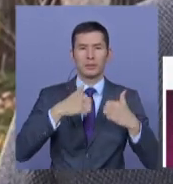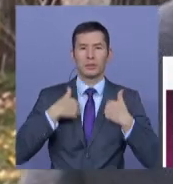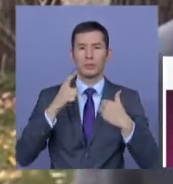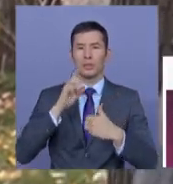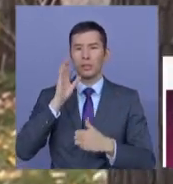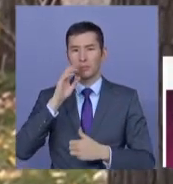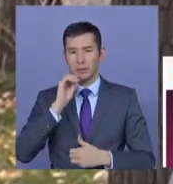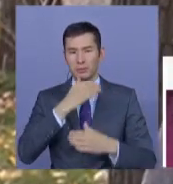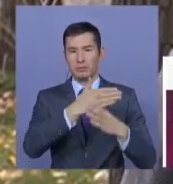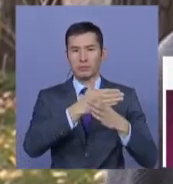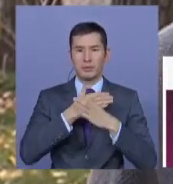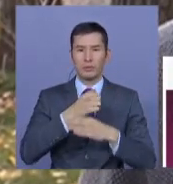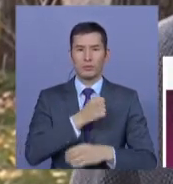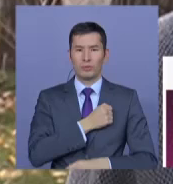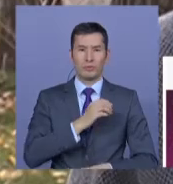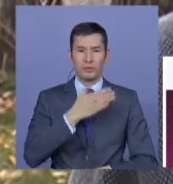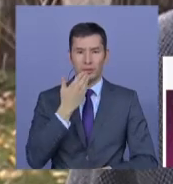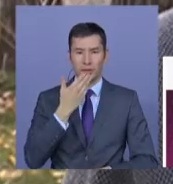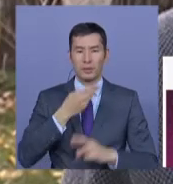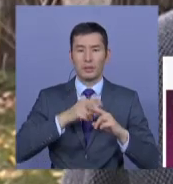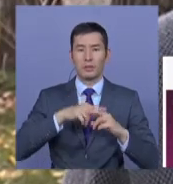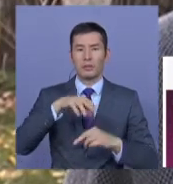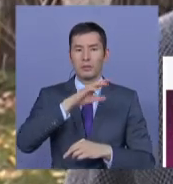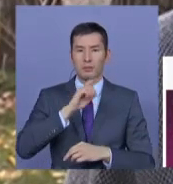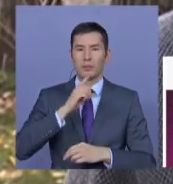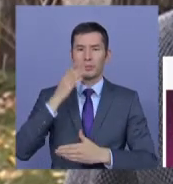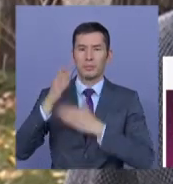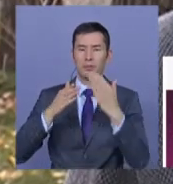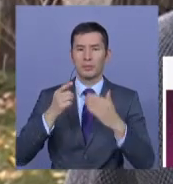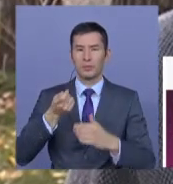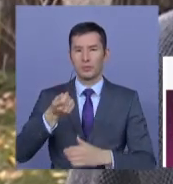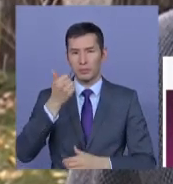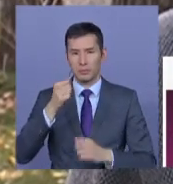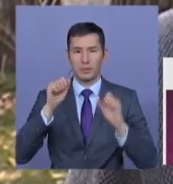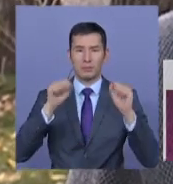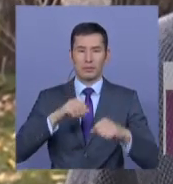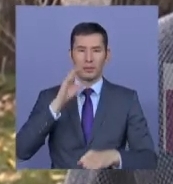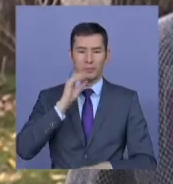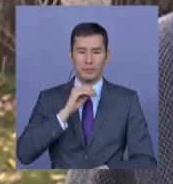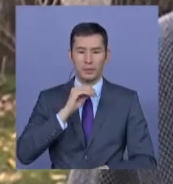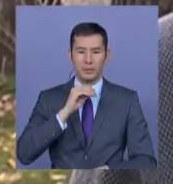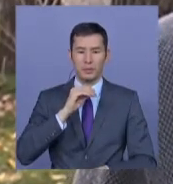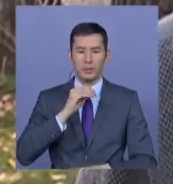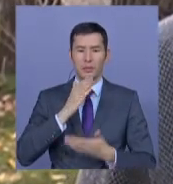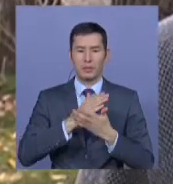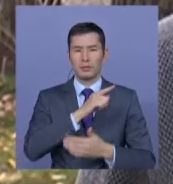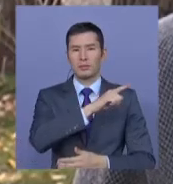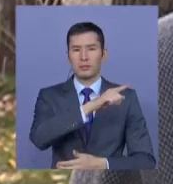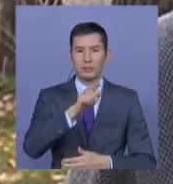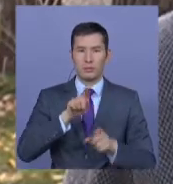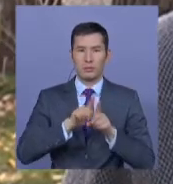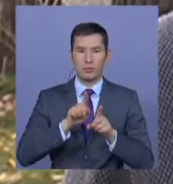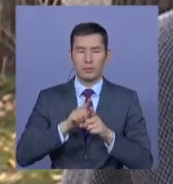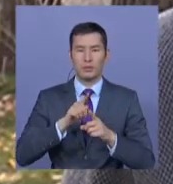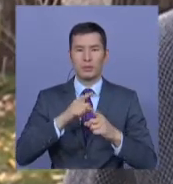көмектерін беріп, ешкім ештеңеден аянып жатқан жоқ. Солардың бірі мына қайырымды жандар